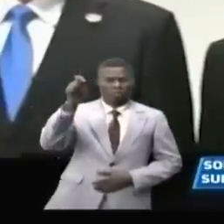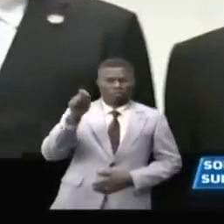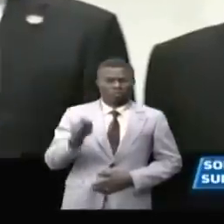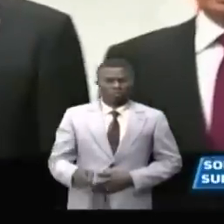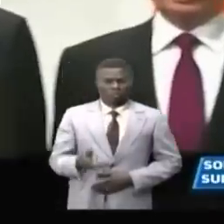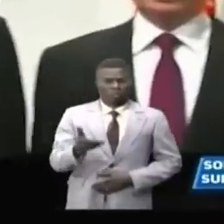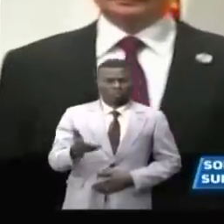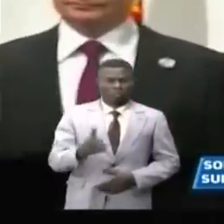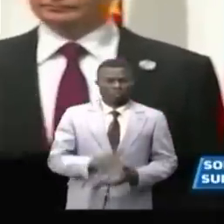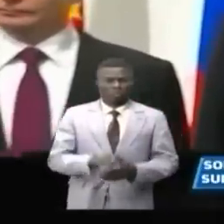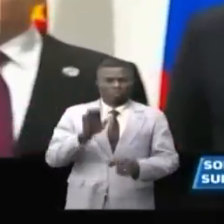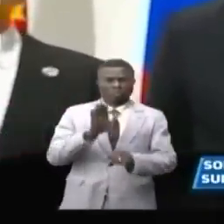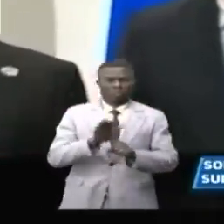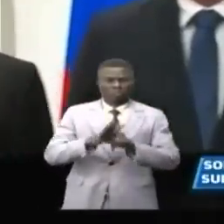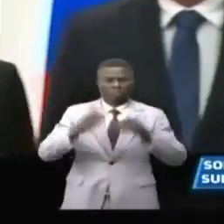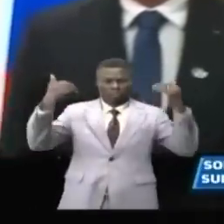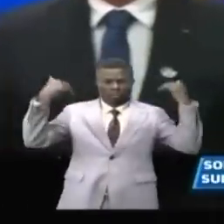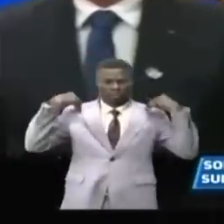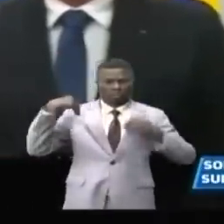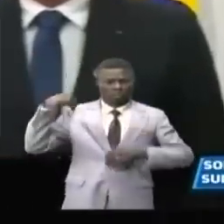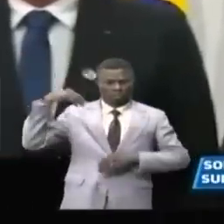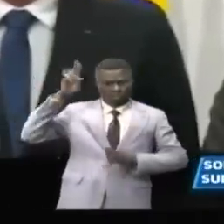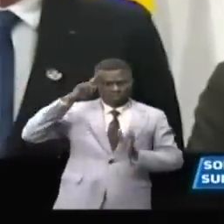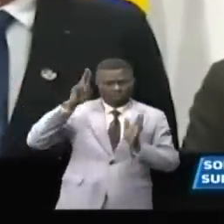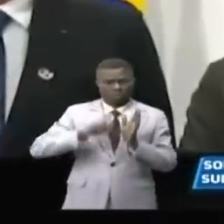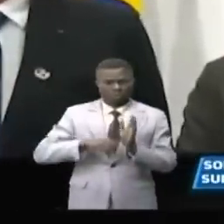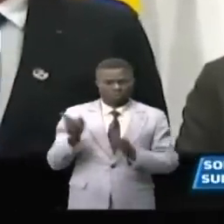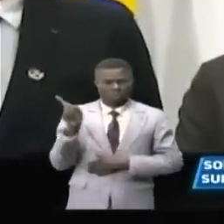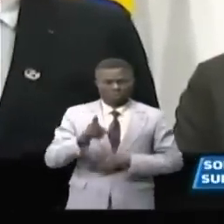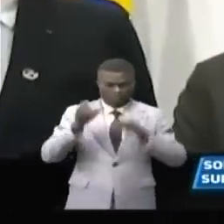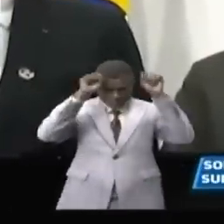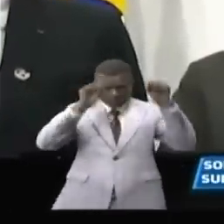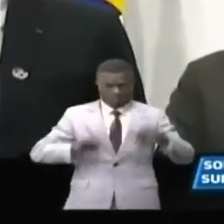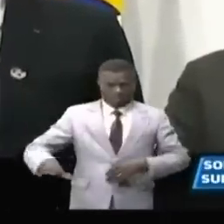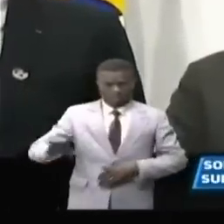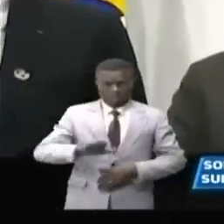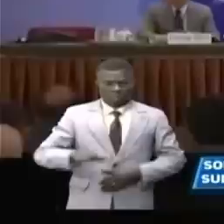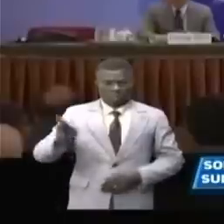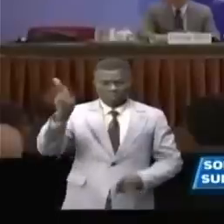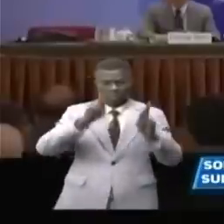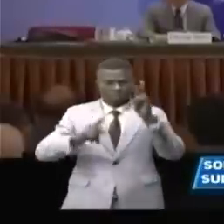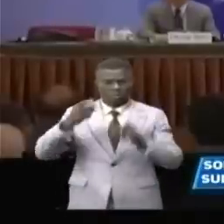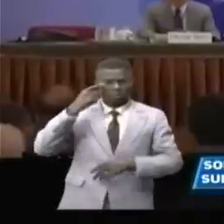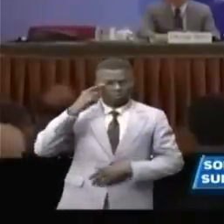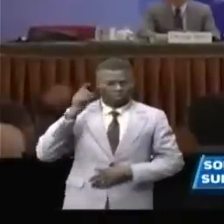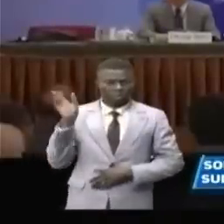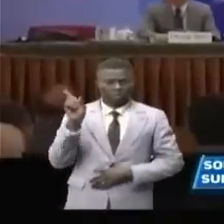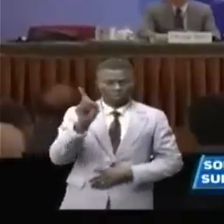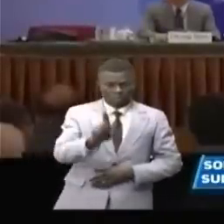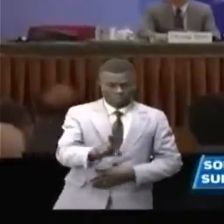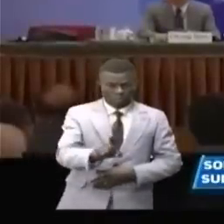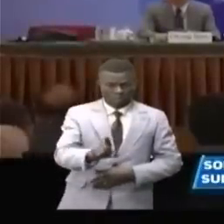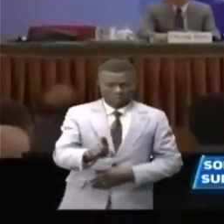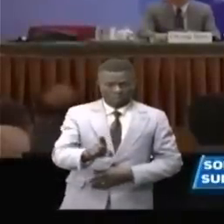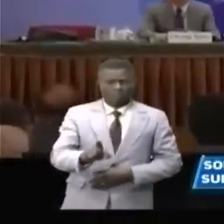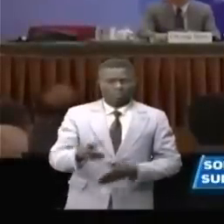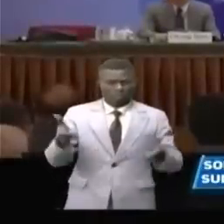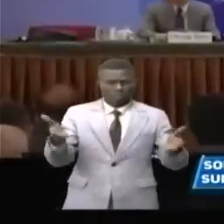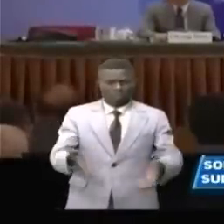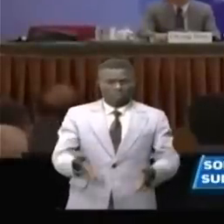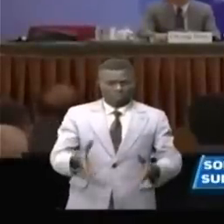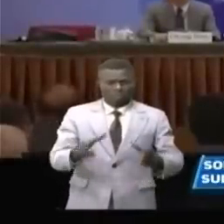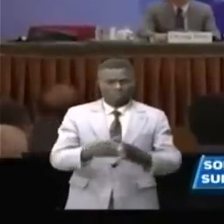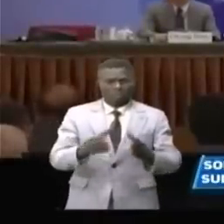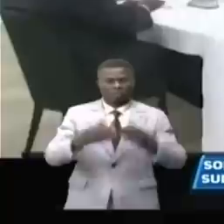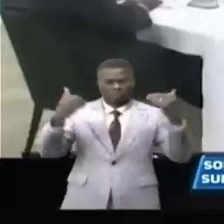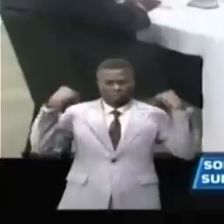Les chefs d'État et de gouvernement attendus à ce sommet, le président de la République populaire de Chine, Xi Jinping, sera aux côtés d'autres chefs